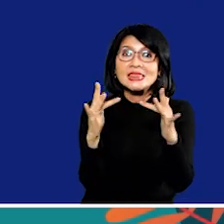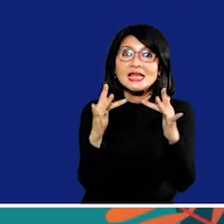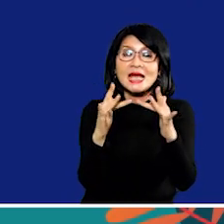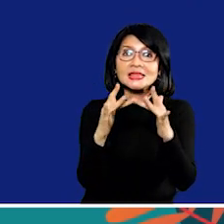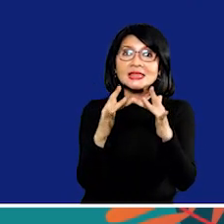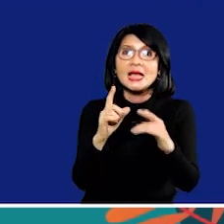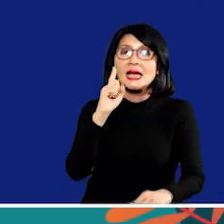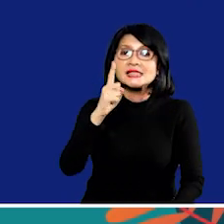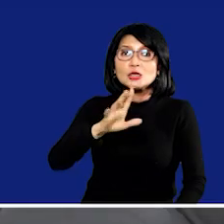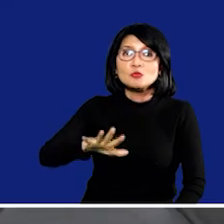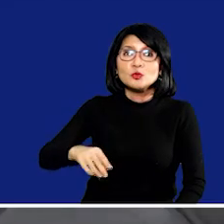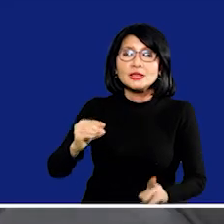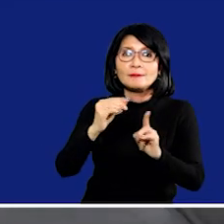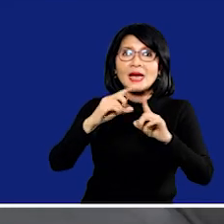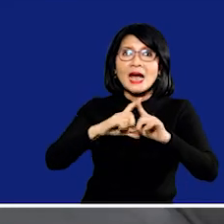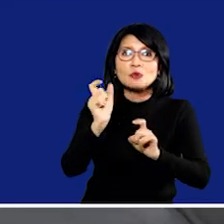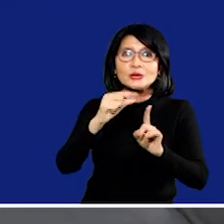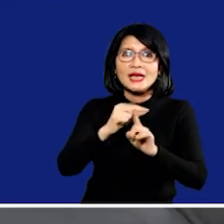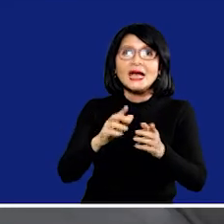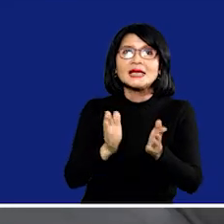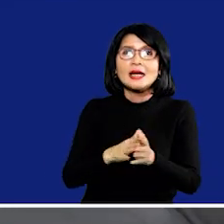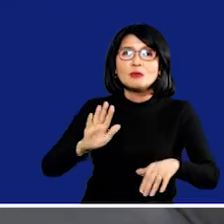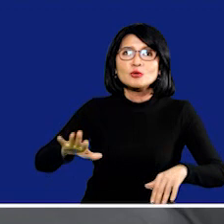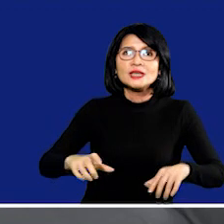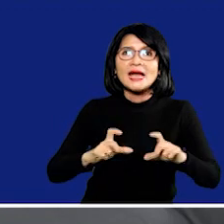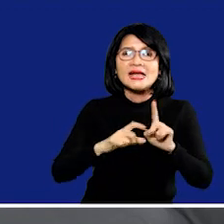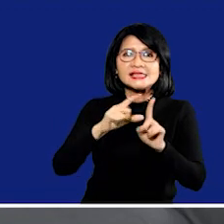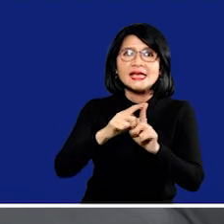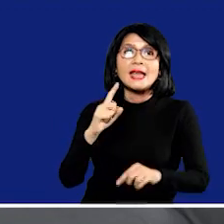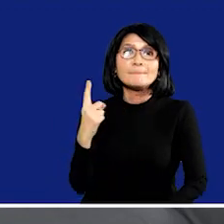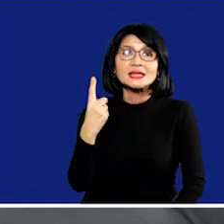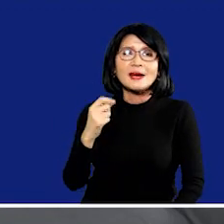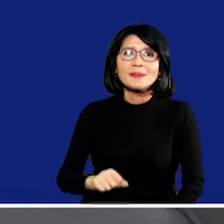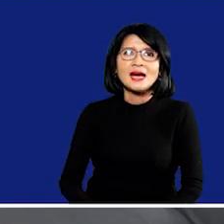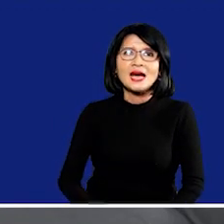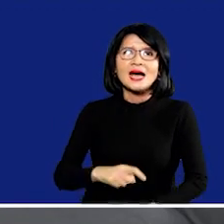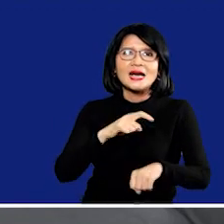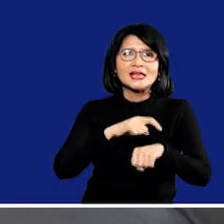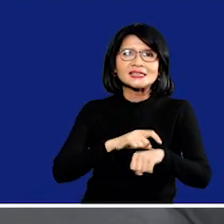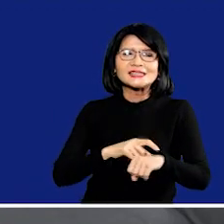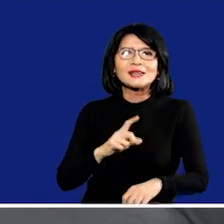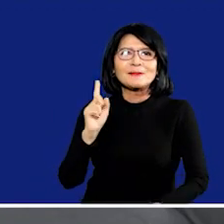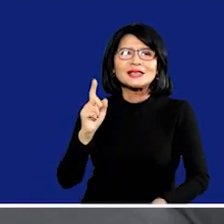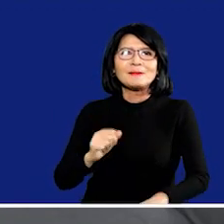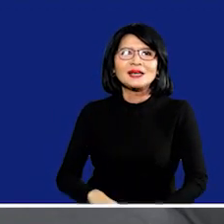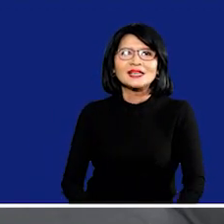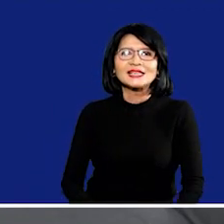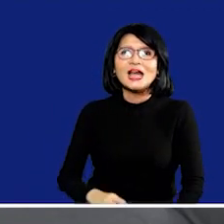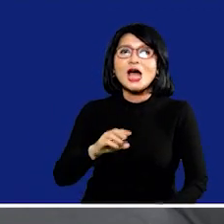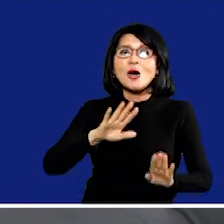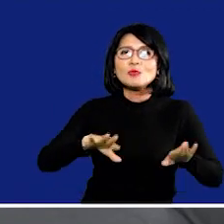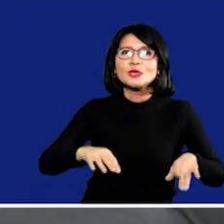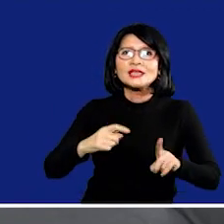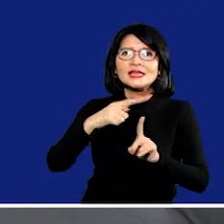dengan satu murid PAUD dan juga satu murid SD SLB. Yang pertama ada Jamparing Wesi Aleri, murid dari